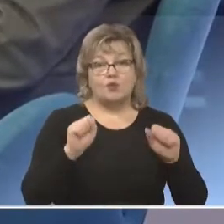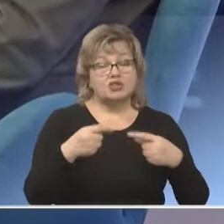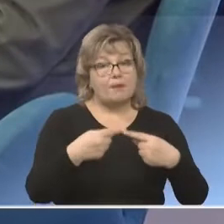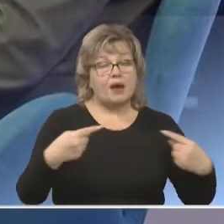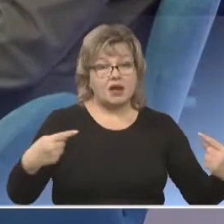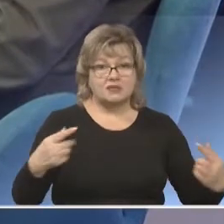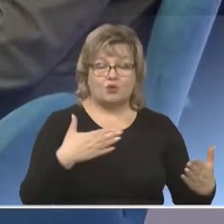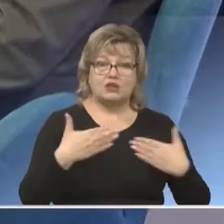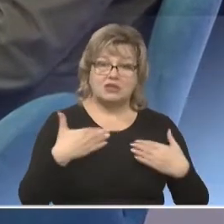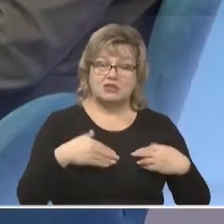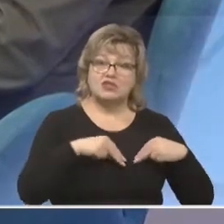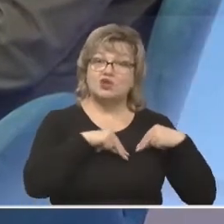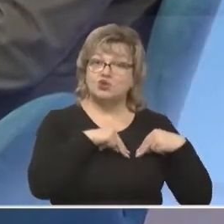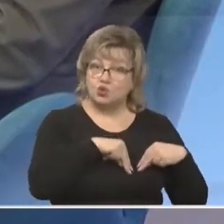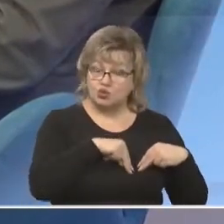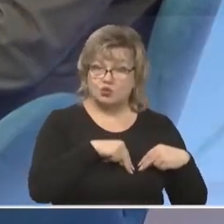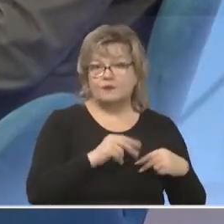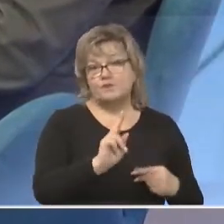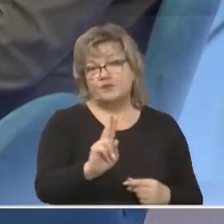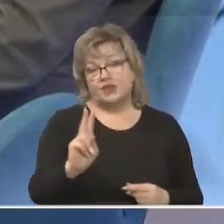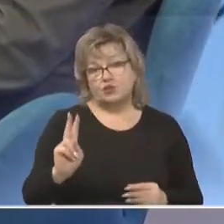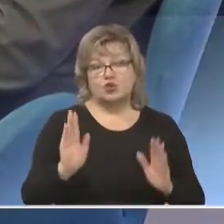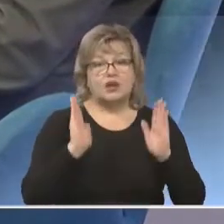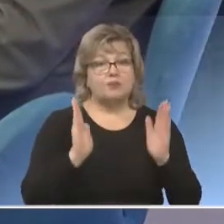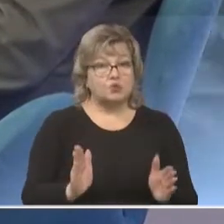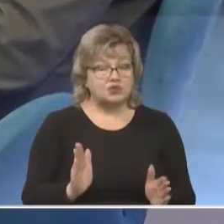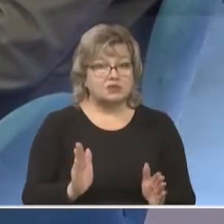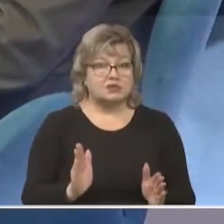относиться к труду. Кто-то будет